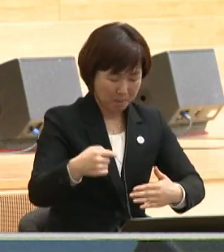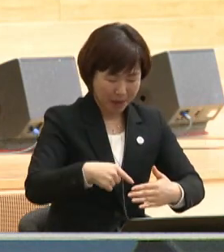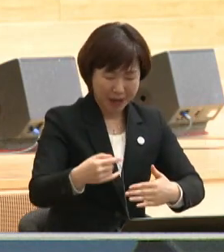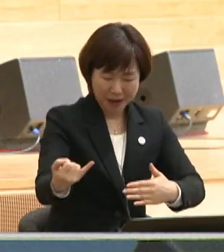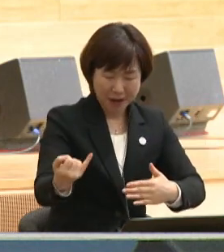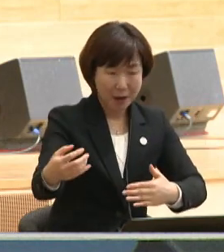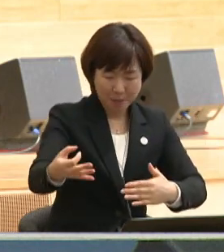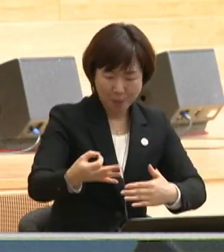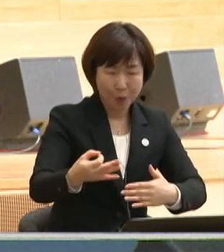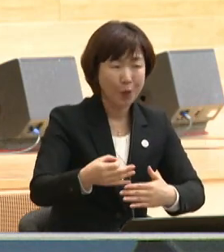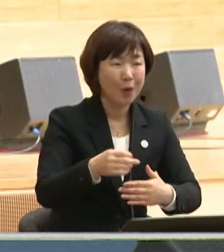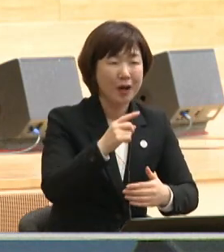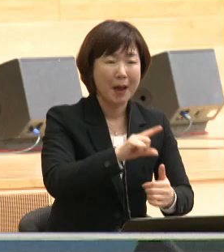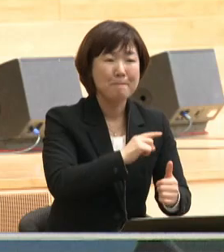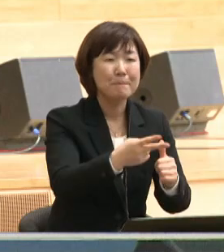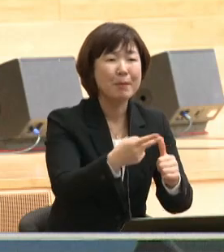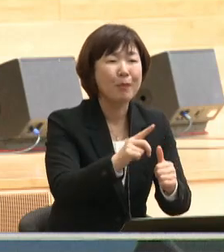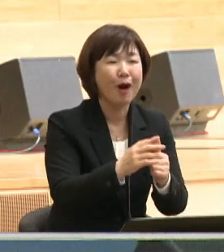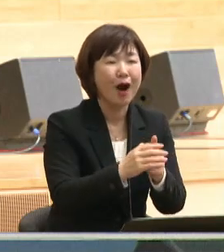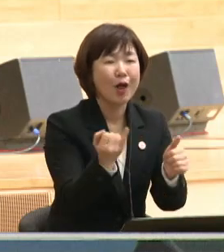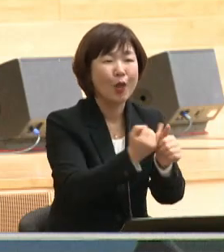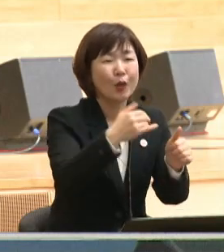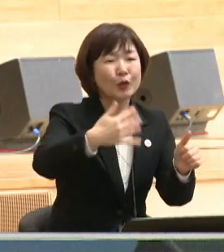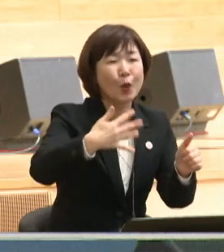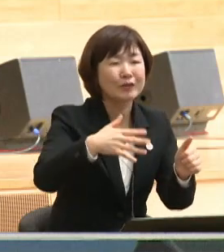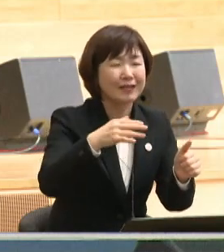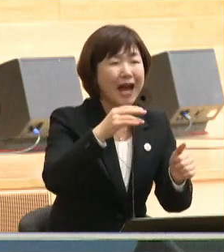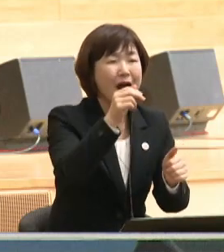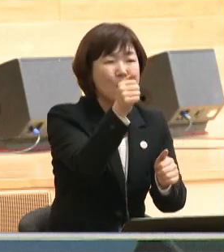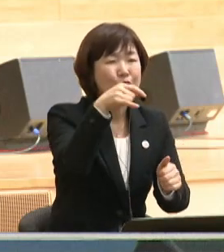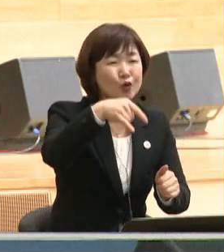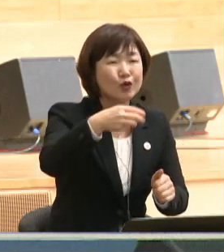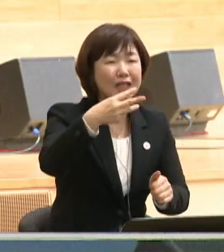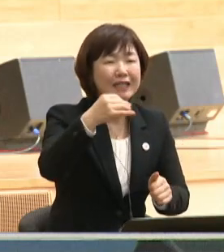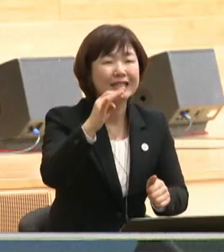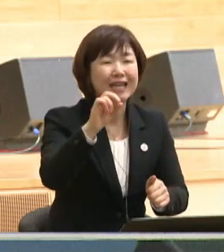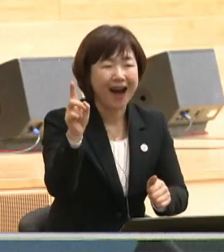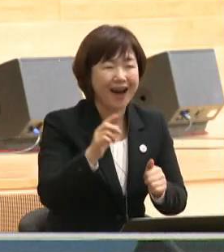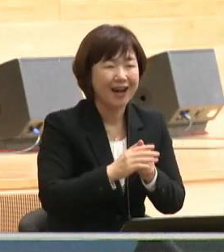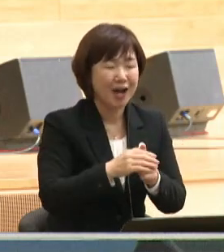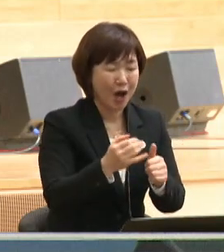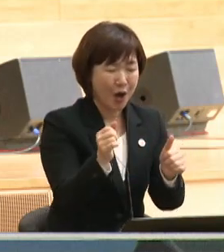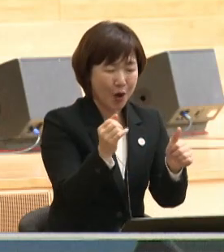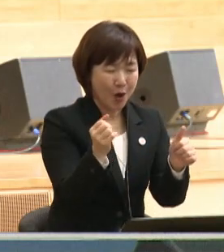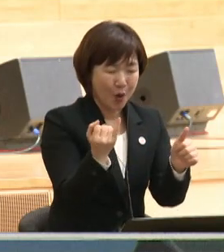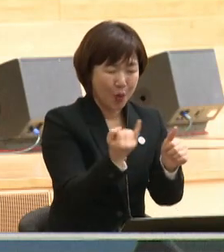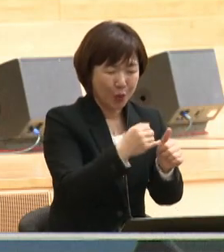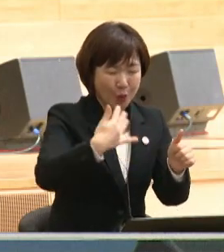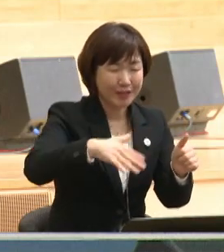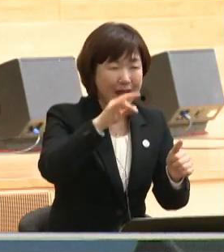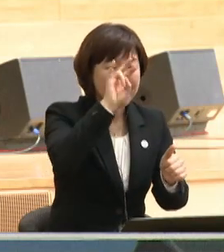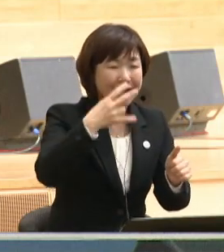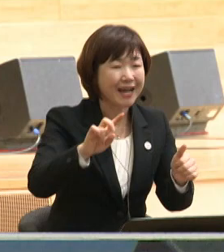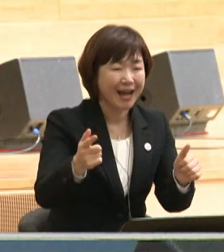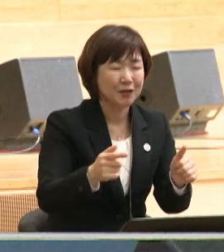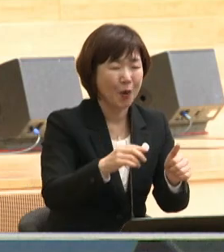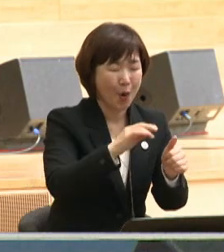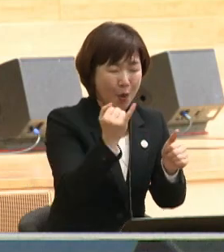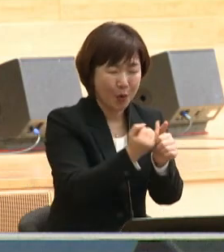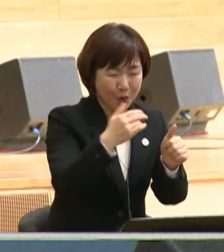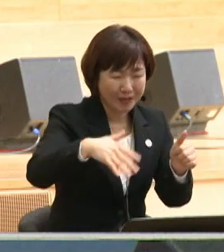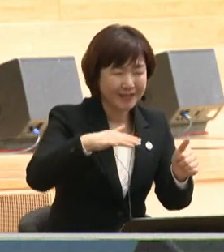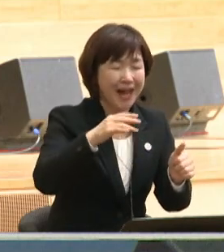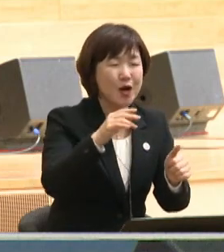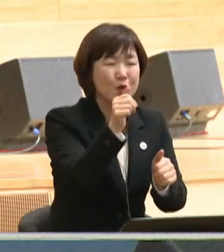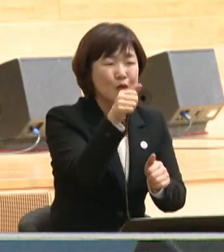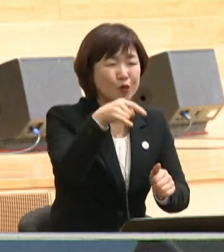붙여진 별명이 있습니다 동정남 휘리아 동정란 마리아도 아니고 막 임신한 배가 따고 동정남